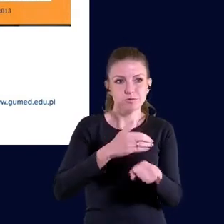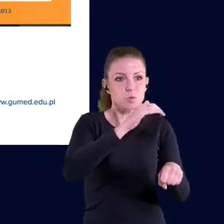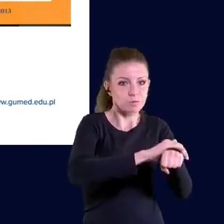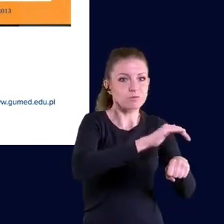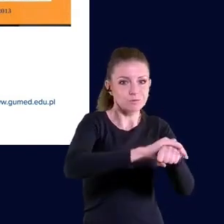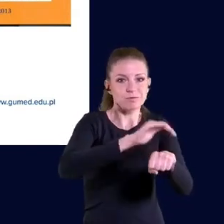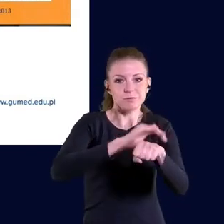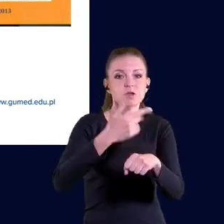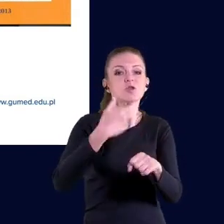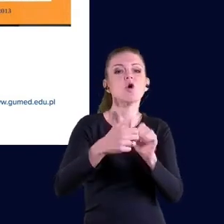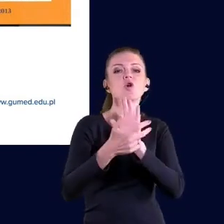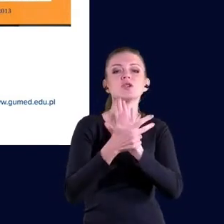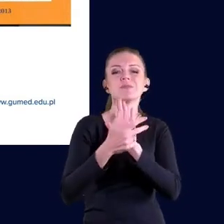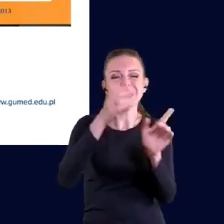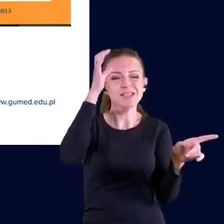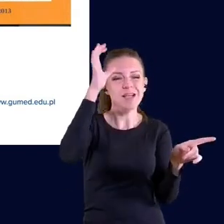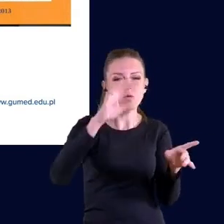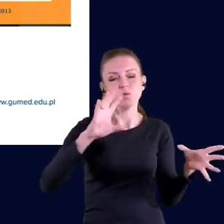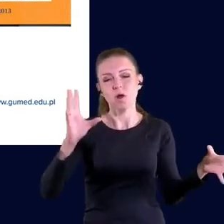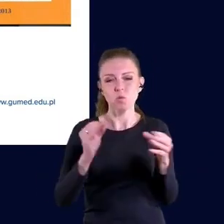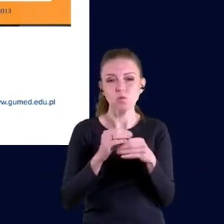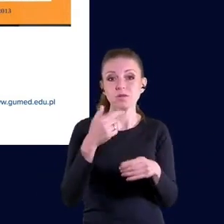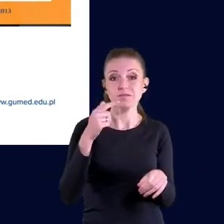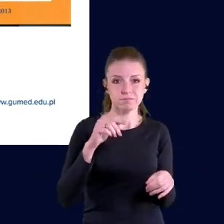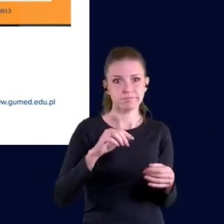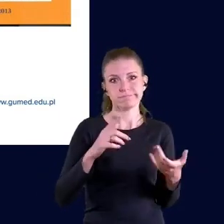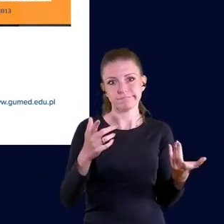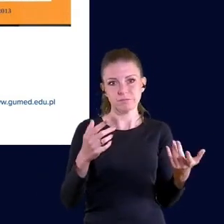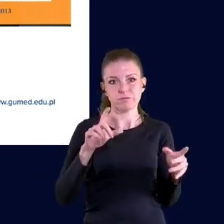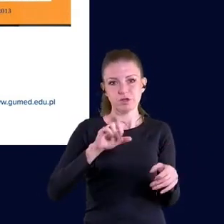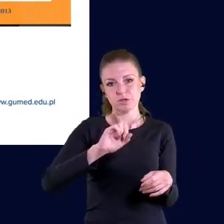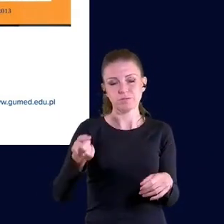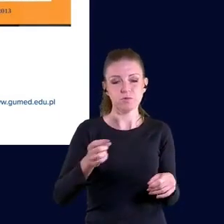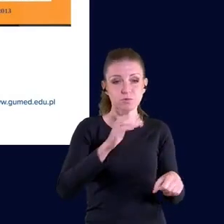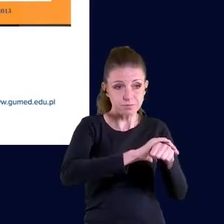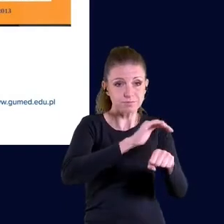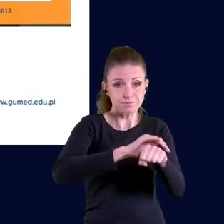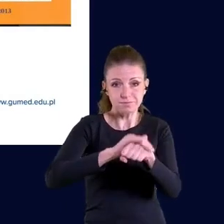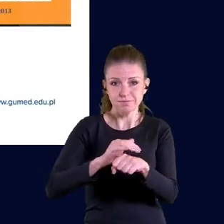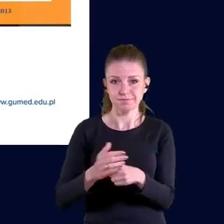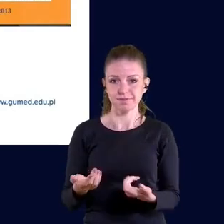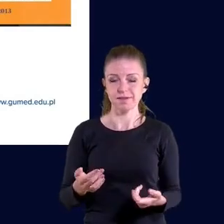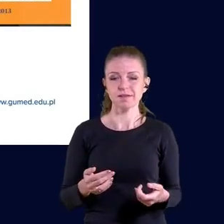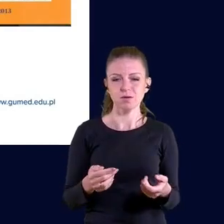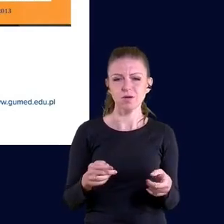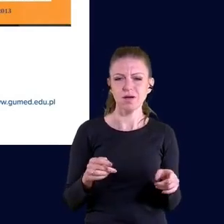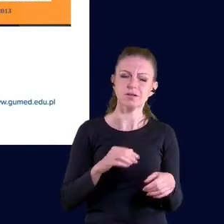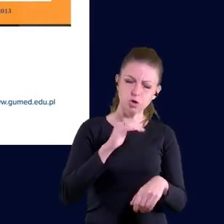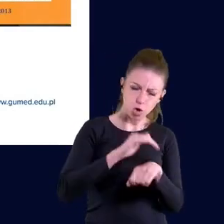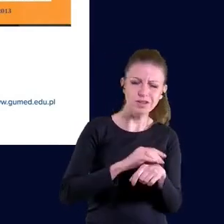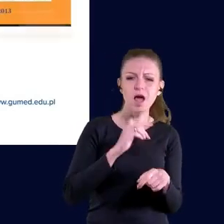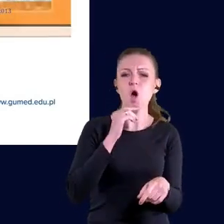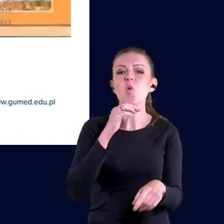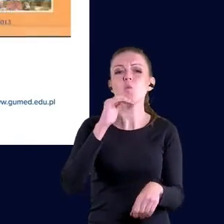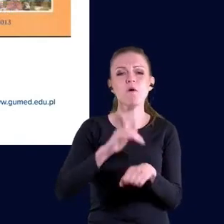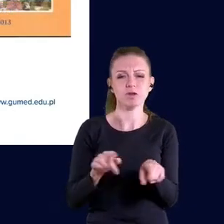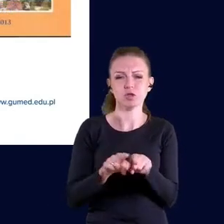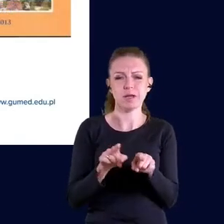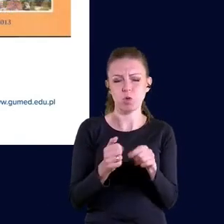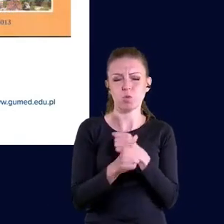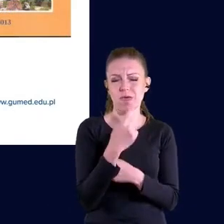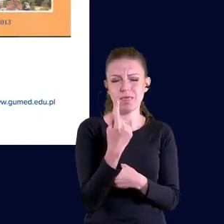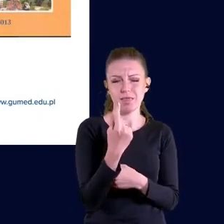od 118 torów będę zmienił rzeczy myślenia zgodnie z umową chodzi o ten sam dokument Poproszę o kolejny